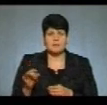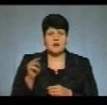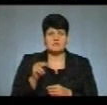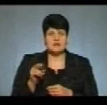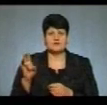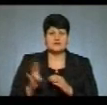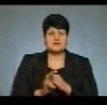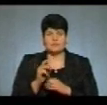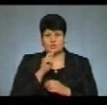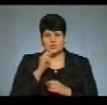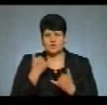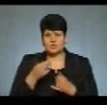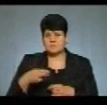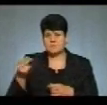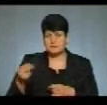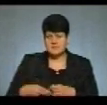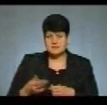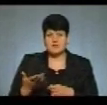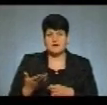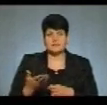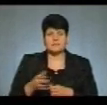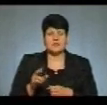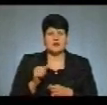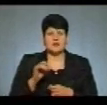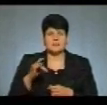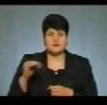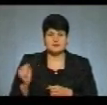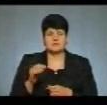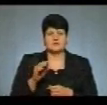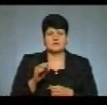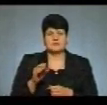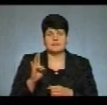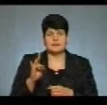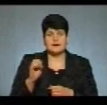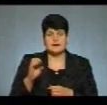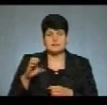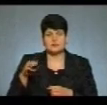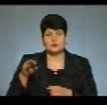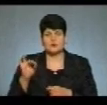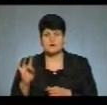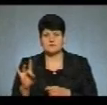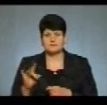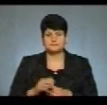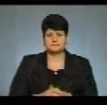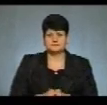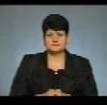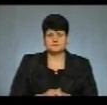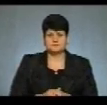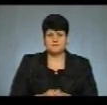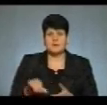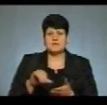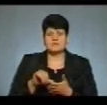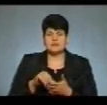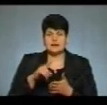України сьогодні підписав архієпископ Тернопільської і Кременецької Православної церкви України Нестор. Більше про це у сюжеті.